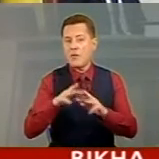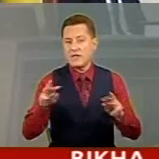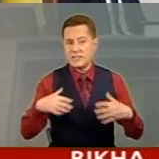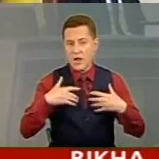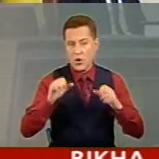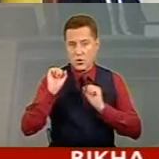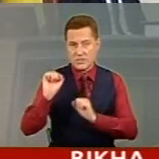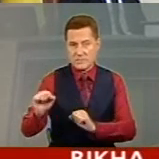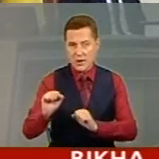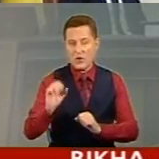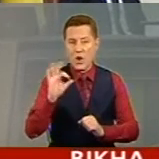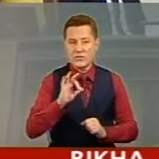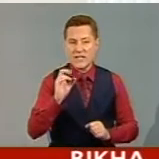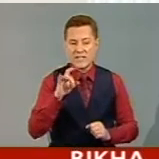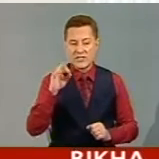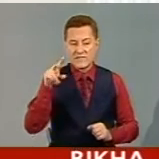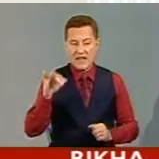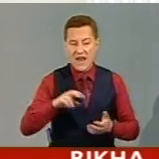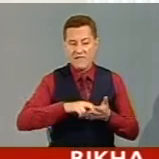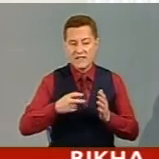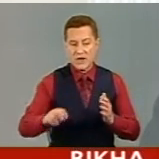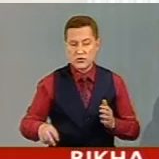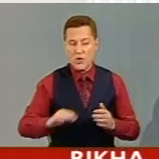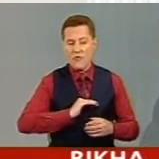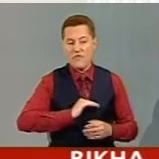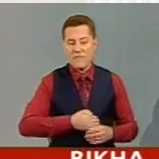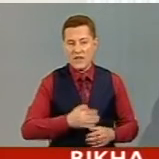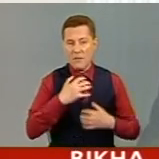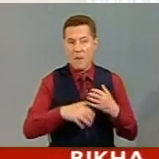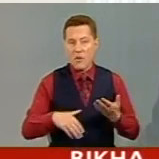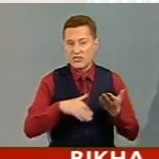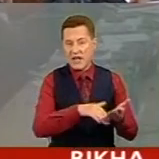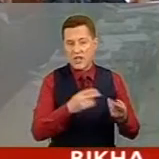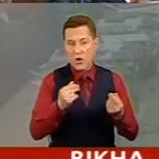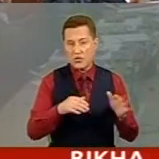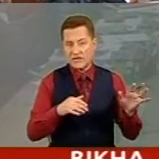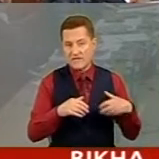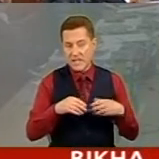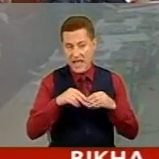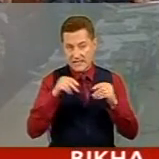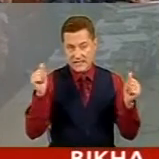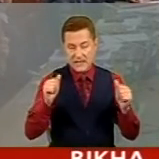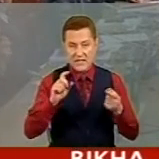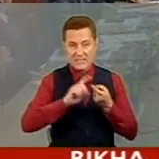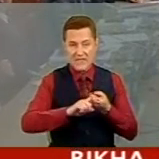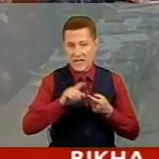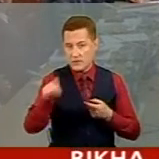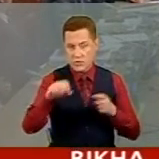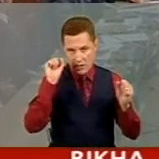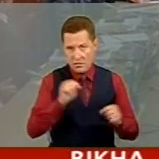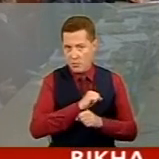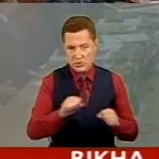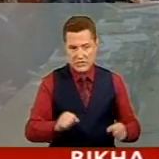Олександр Квіташвілі виправдовувався. Фірма-посередниця гроші за медикаменти взяла і зникла. Зв'язатися з нею неможливо.